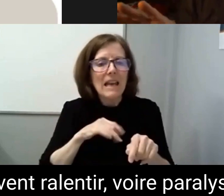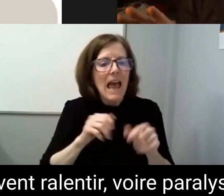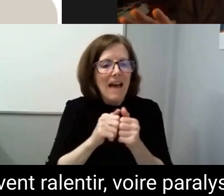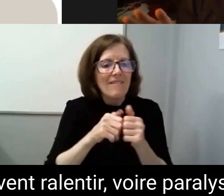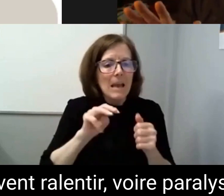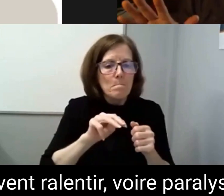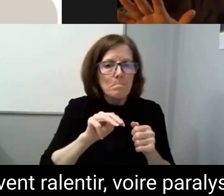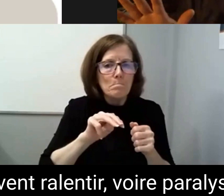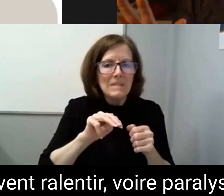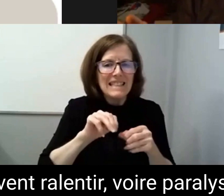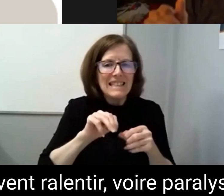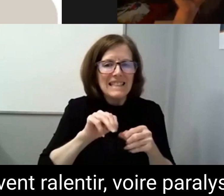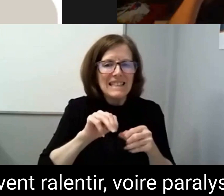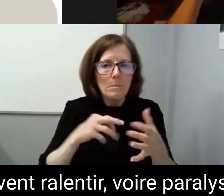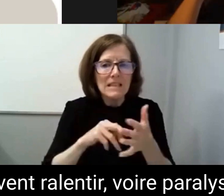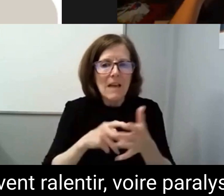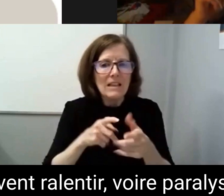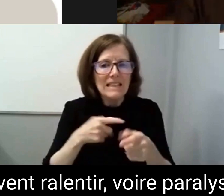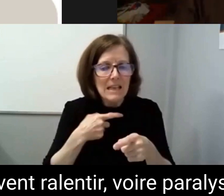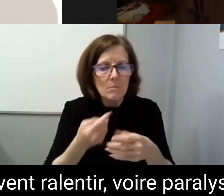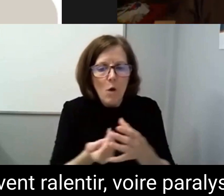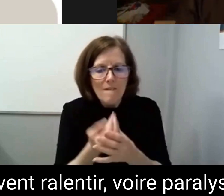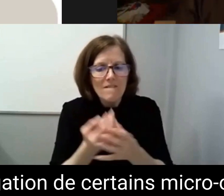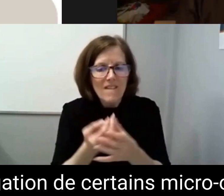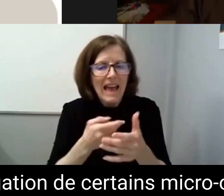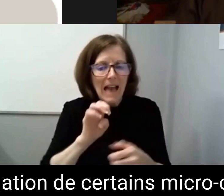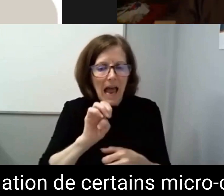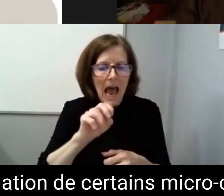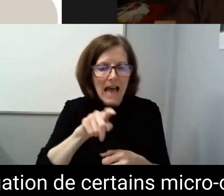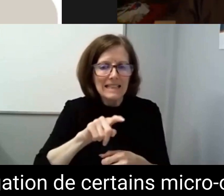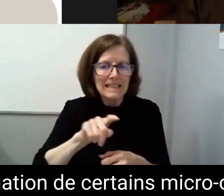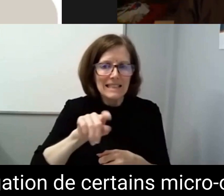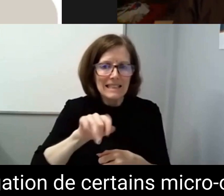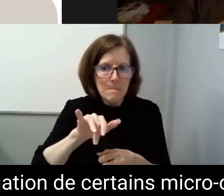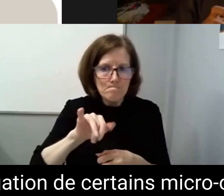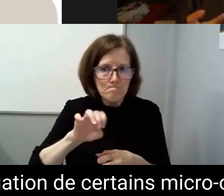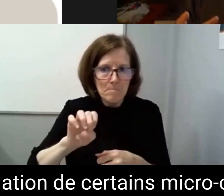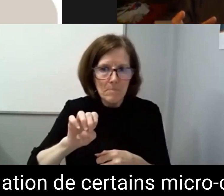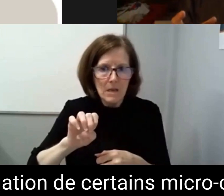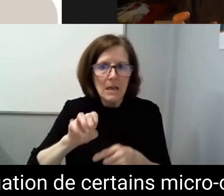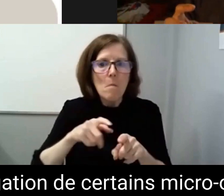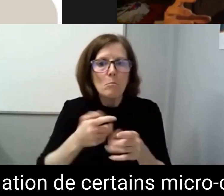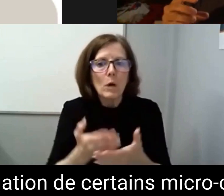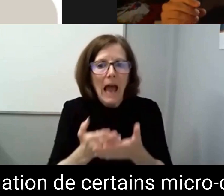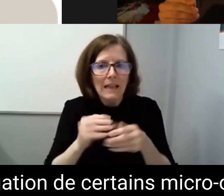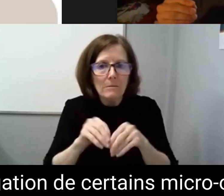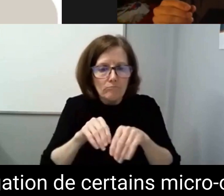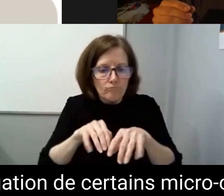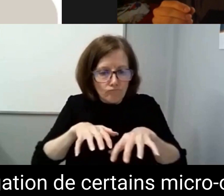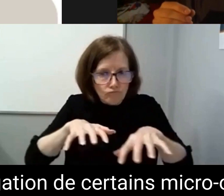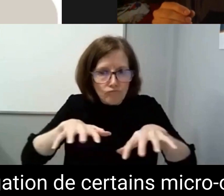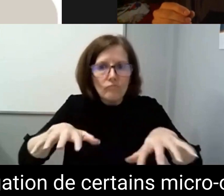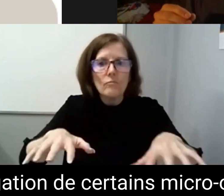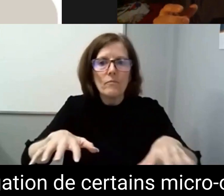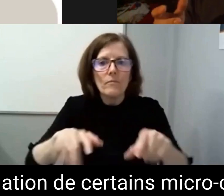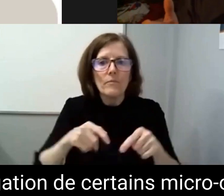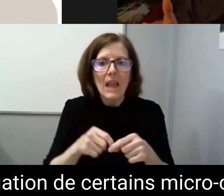qui peuvent ralentir, voire paralyser les nématodes, puis la propagation de